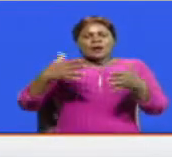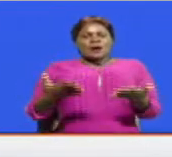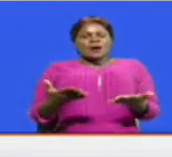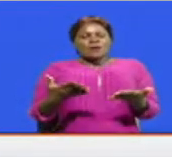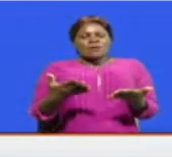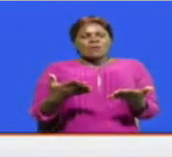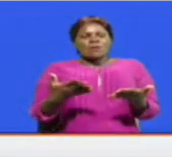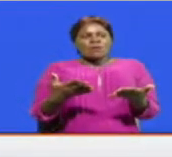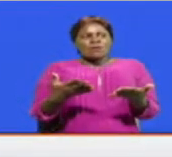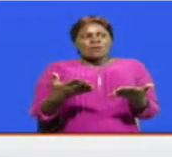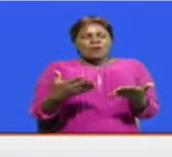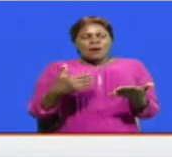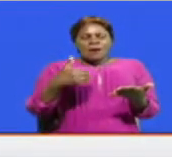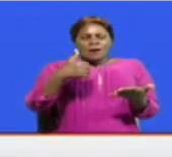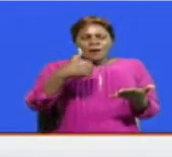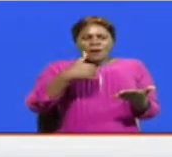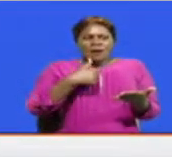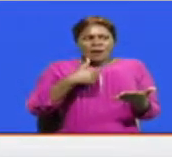their roles